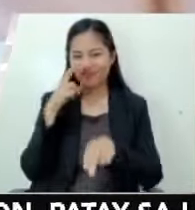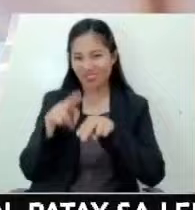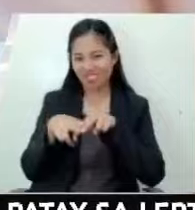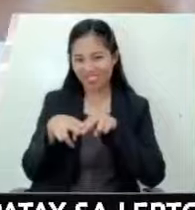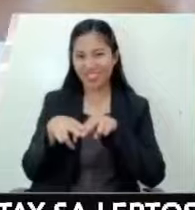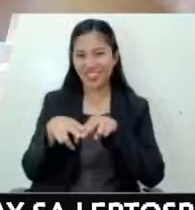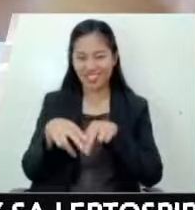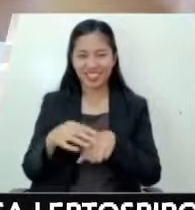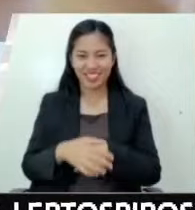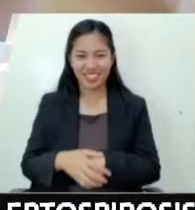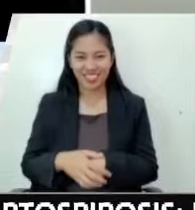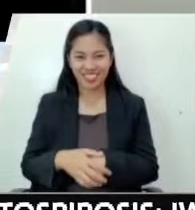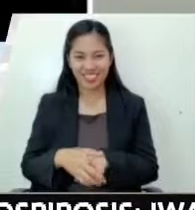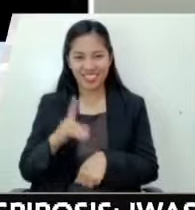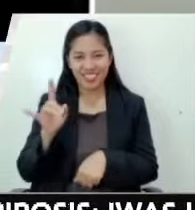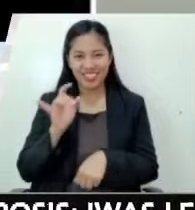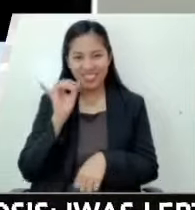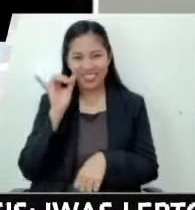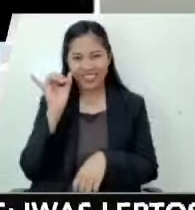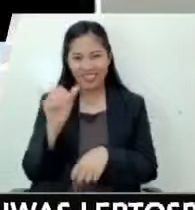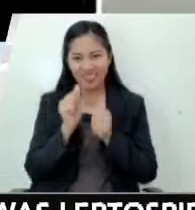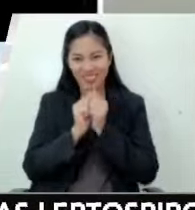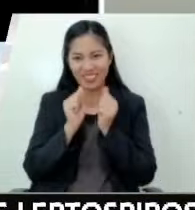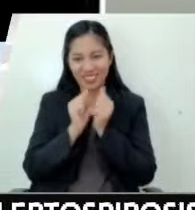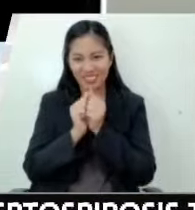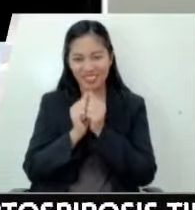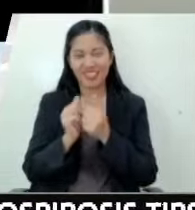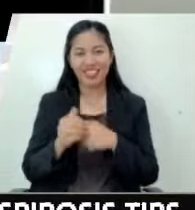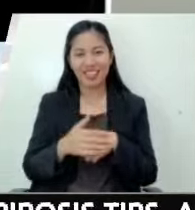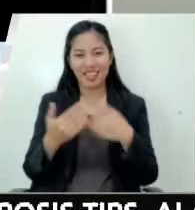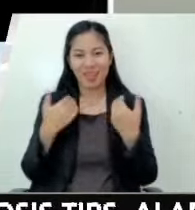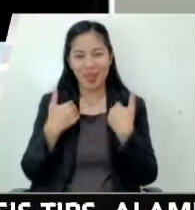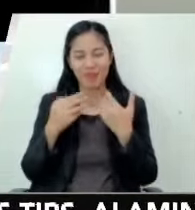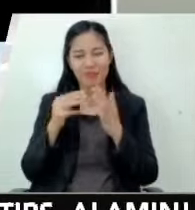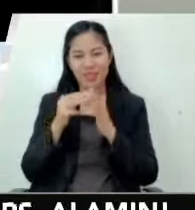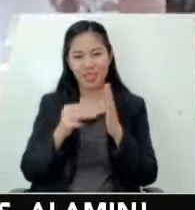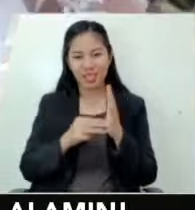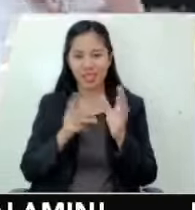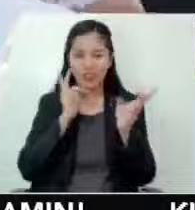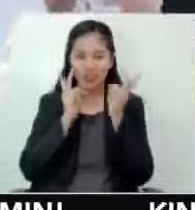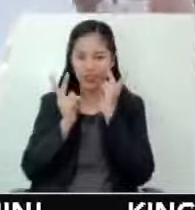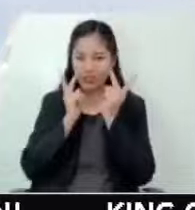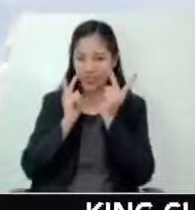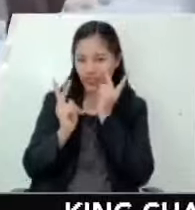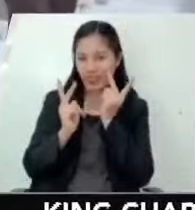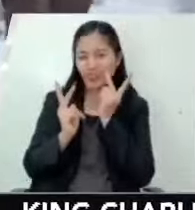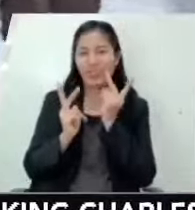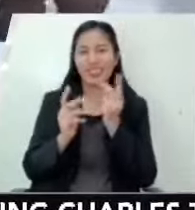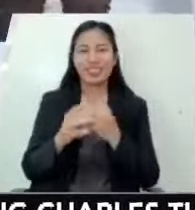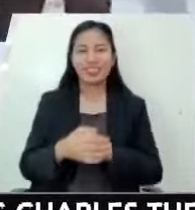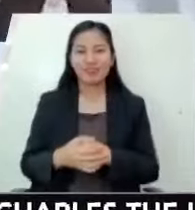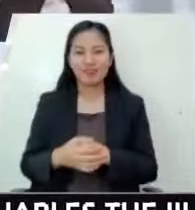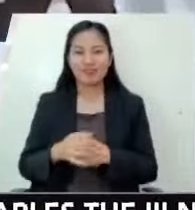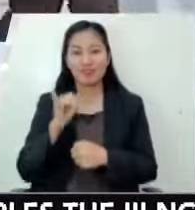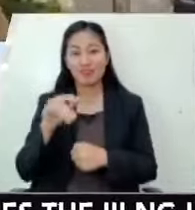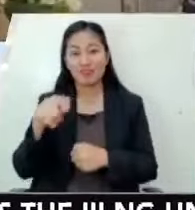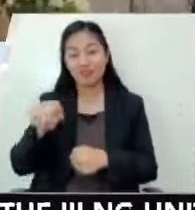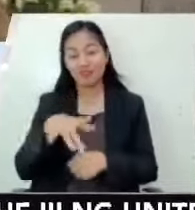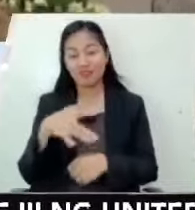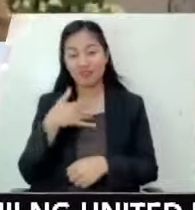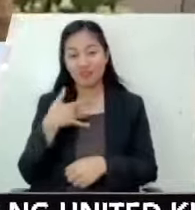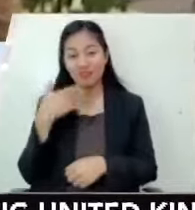after moment nilang mag-asawa, umani ng milyon-milyong views mula sa netizens. At kung nabitin kayo sa kwelang moment na